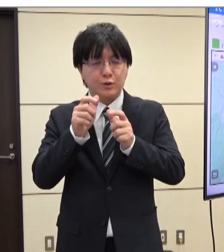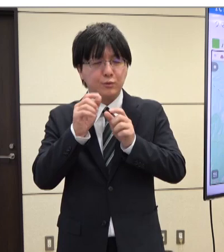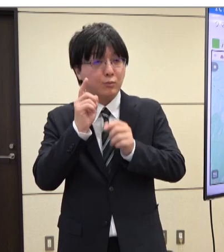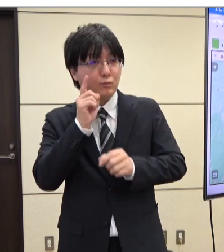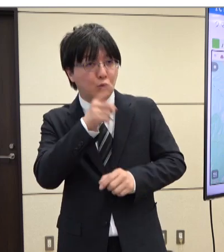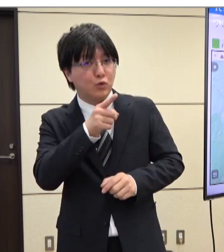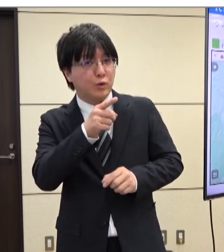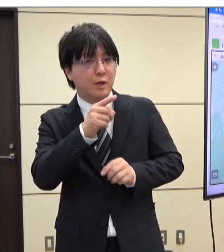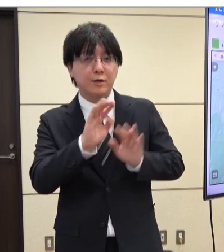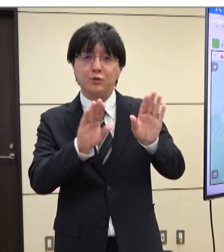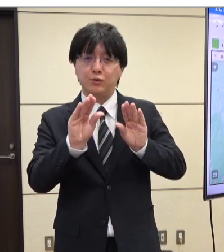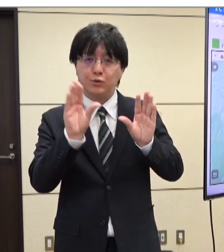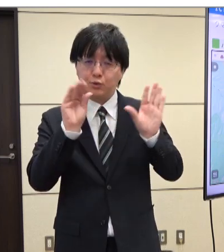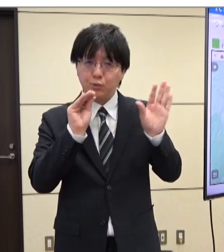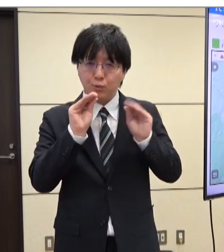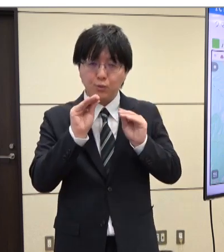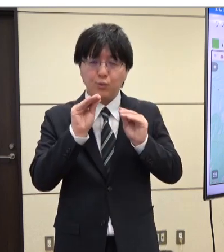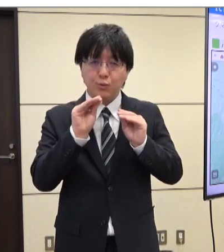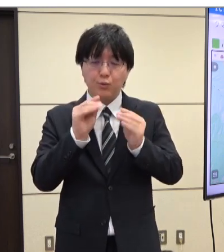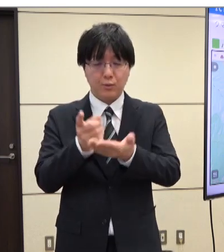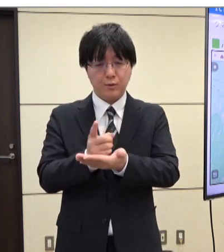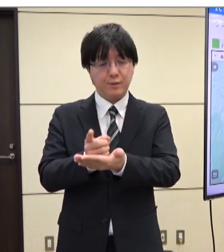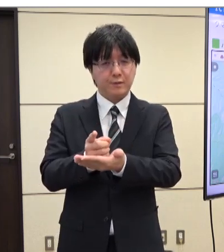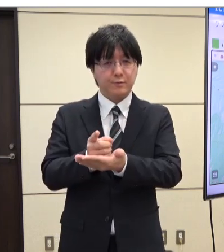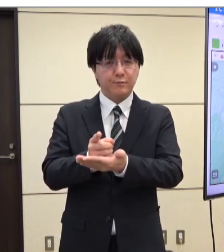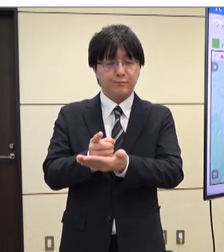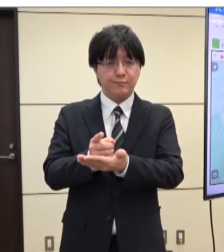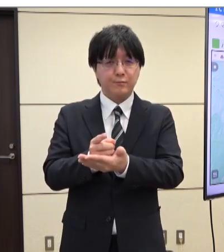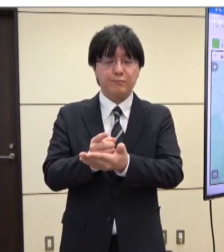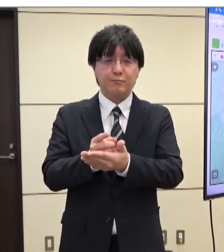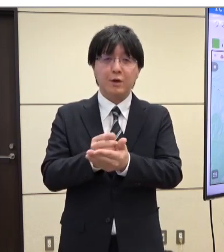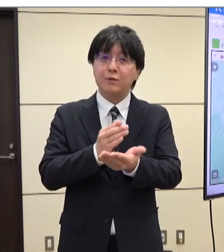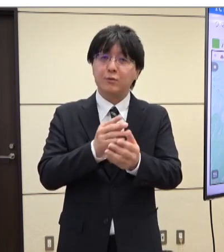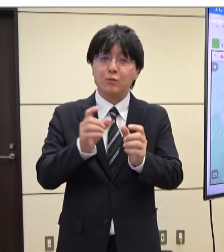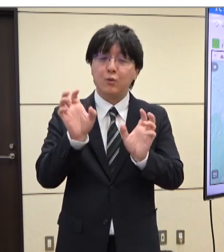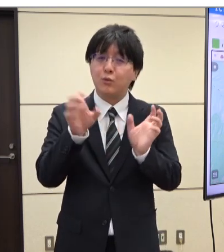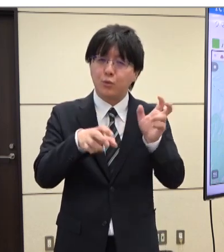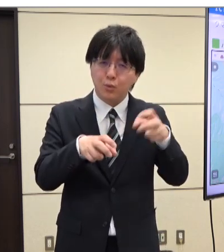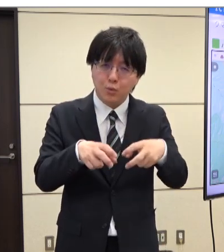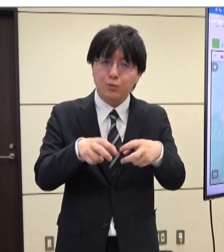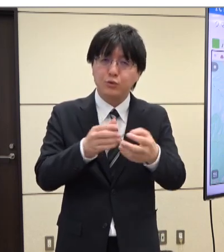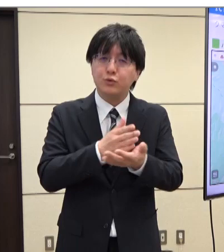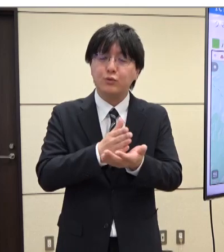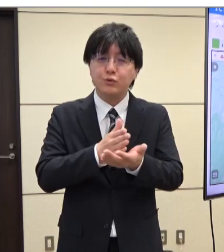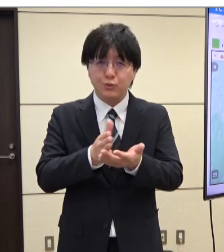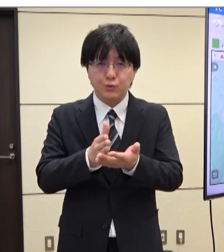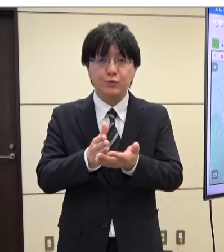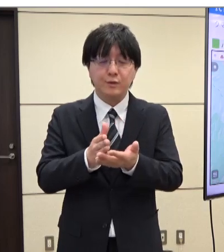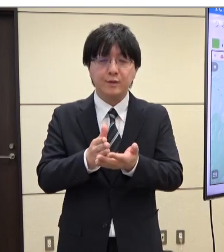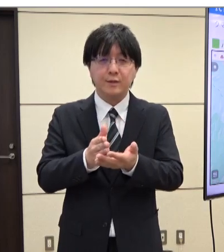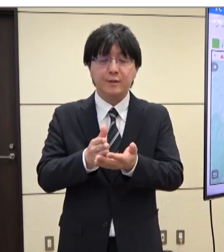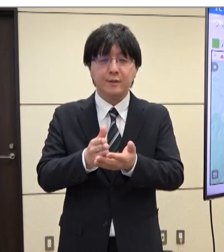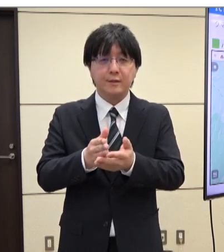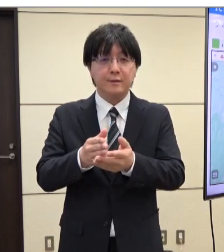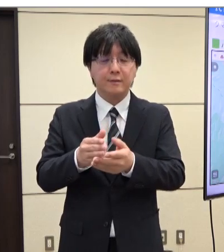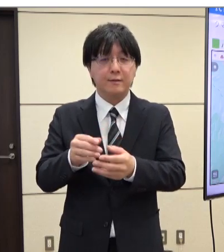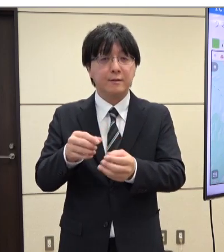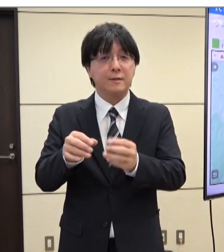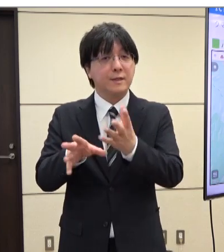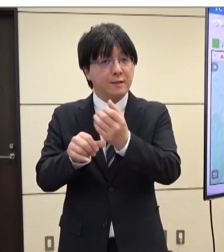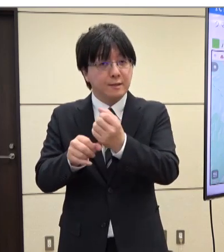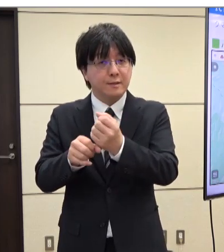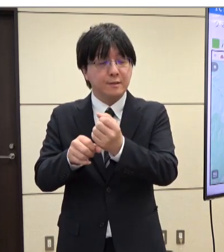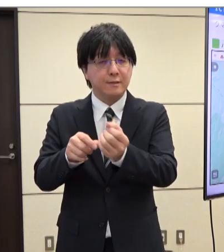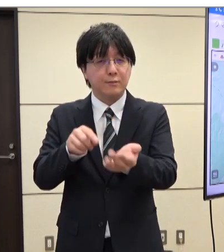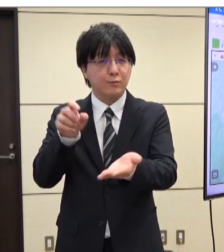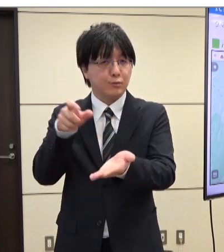ップ上で、その動物の種類や期間などを指定をして、どの程度、そしてどの辺の場所